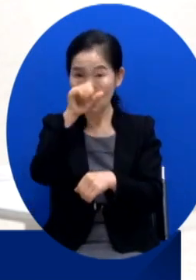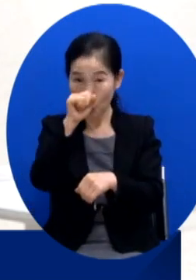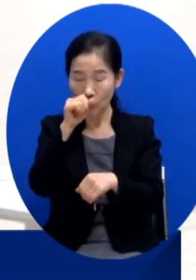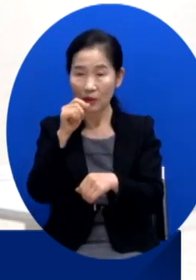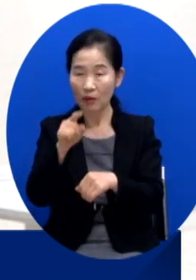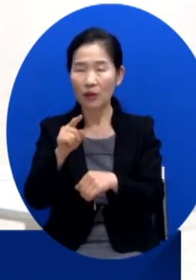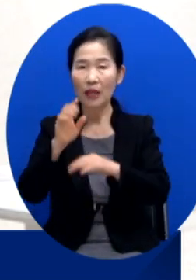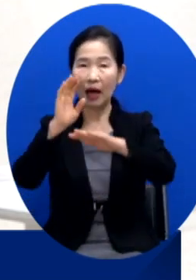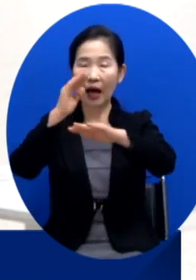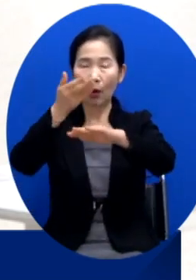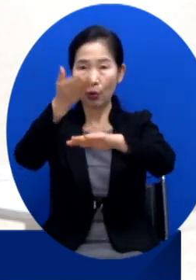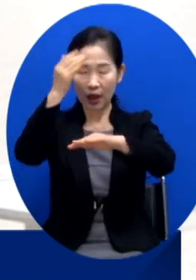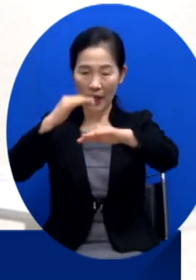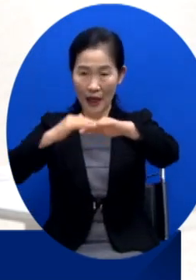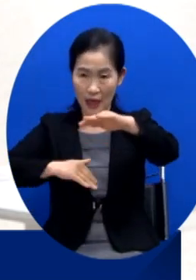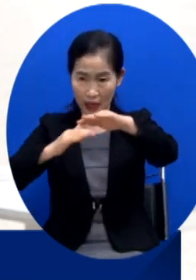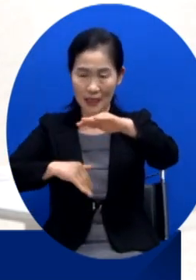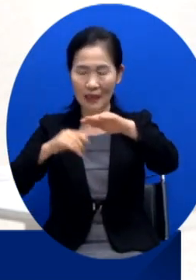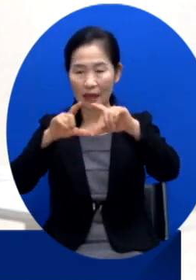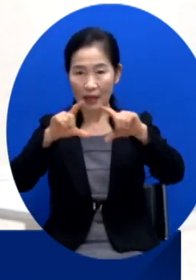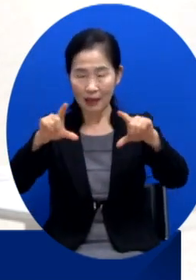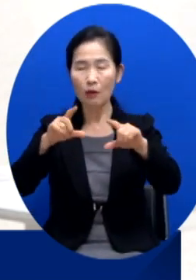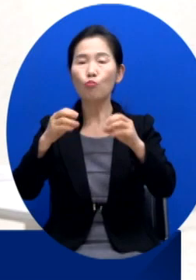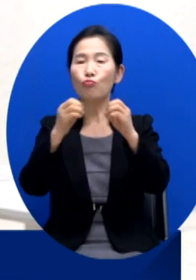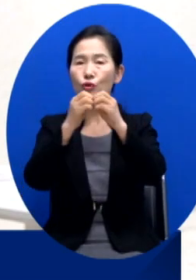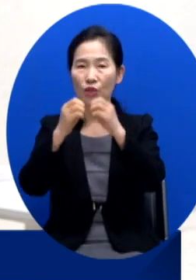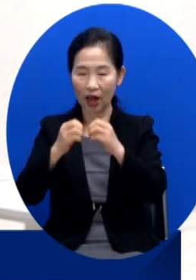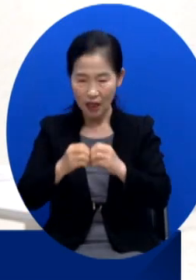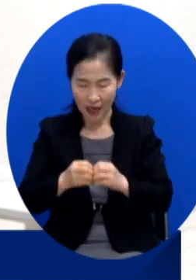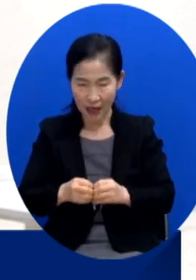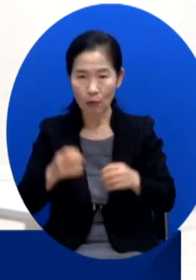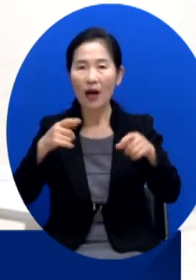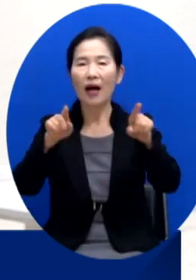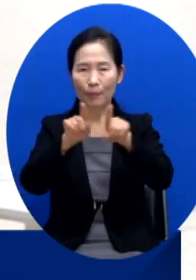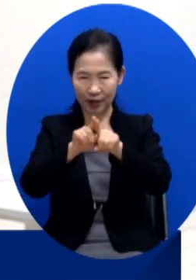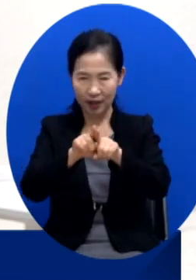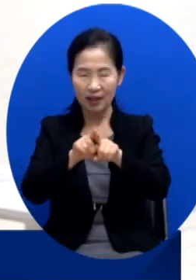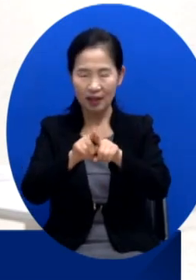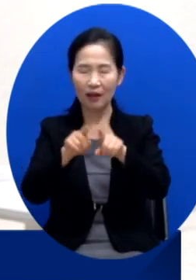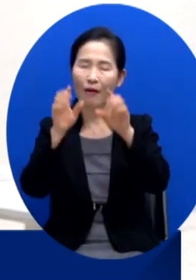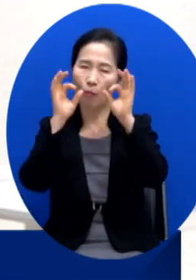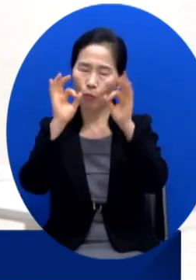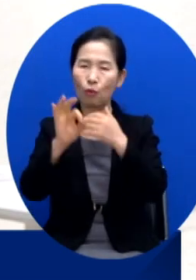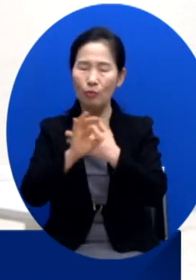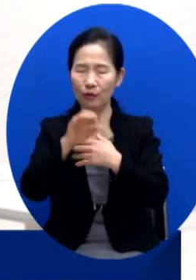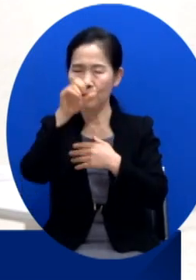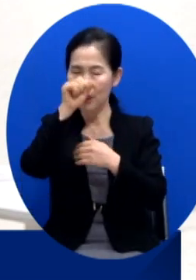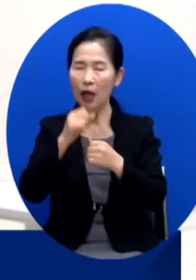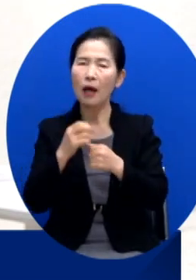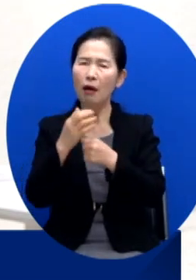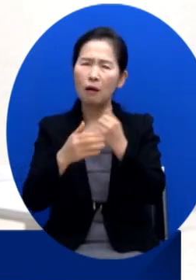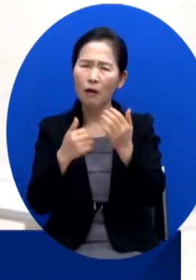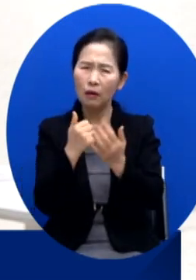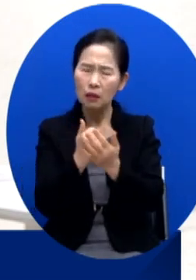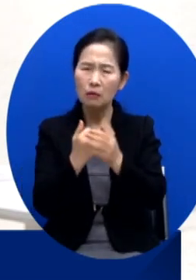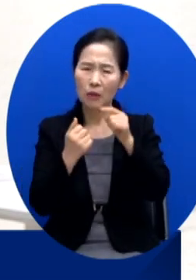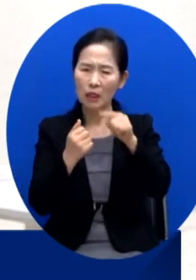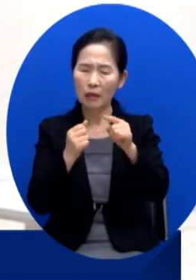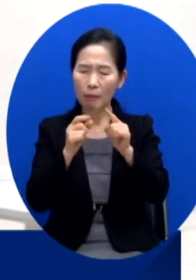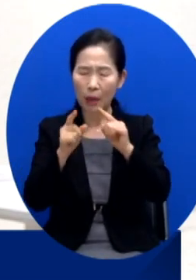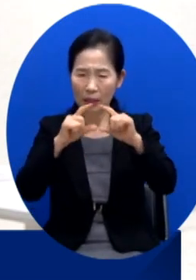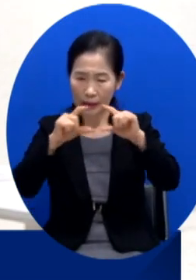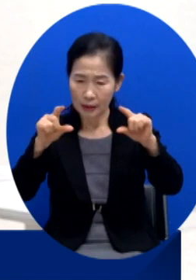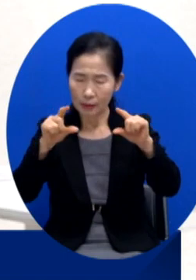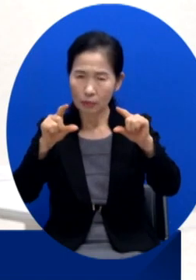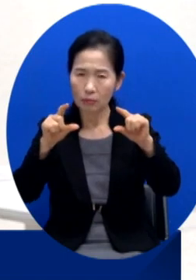전체를 문장과 내용을 보는게 가장 좋더라구요 하나님께서 왜 이 말씀에 대한 흐름을 나에게